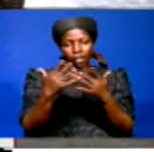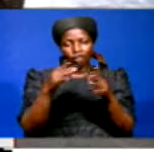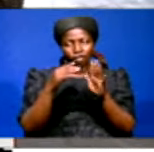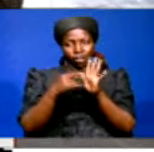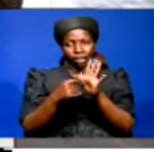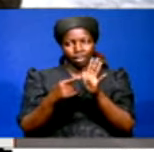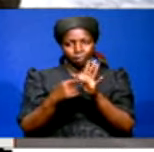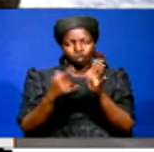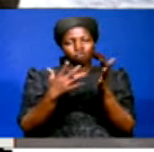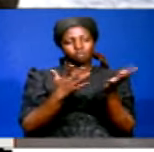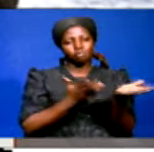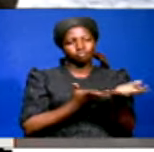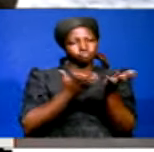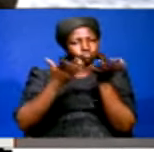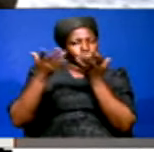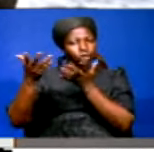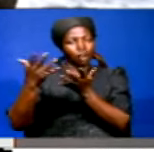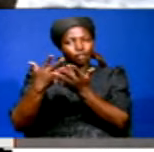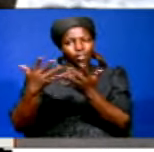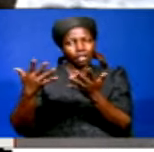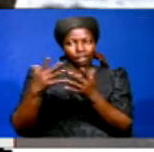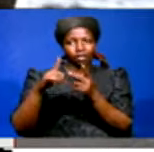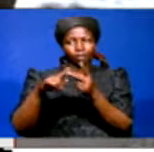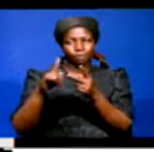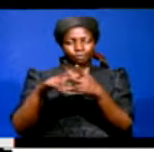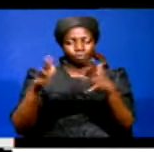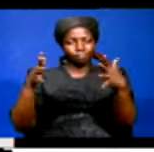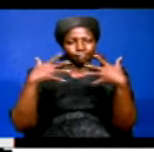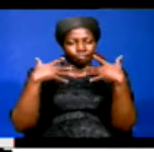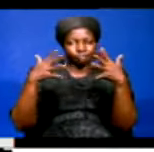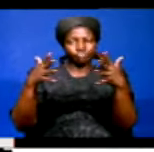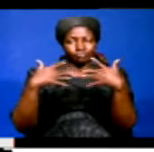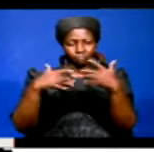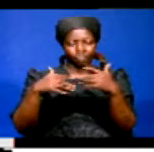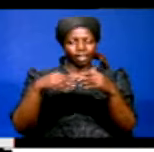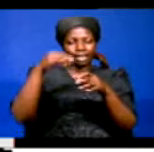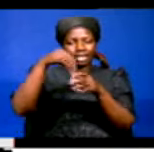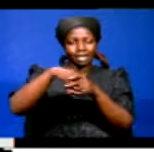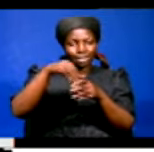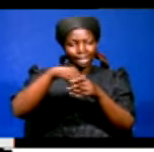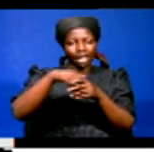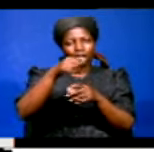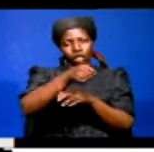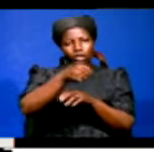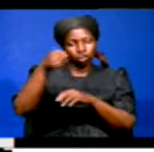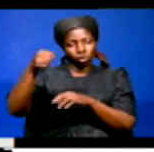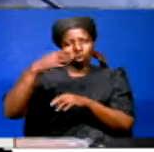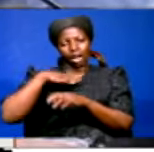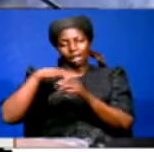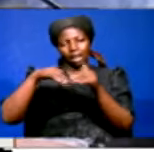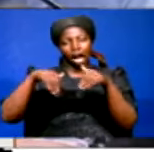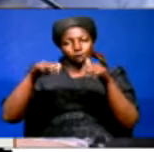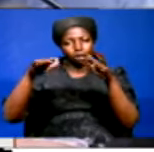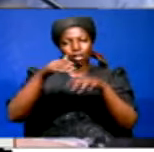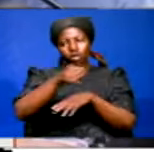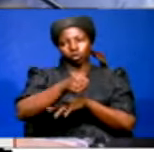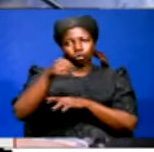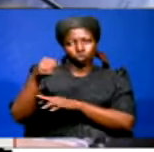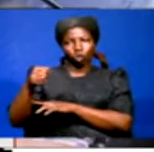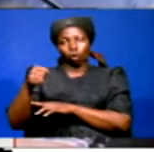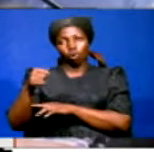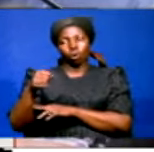mizigo, moduli ya kufunga hewa, milango ya ndani na nje, na mkono wa roboti. Kazi